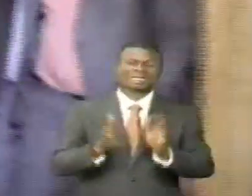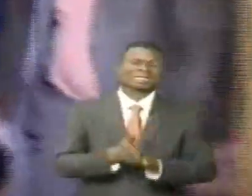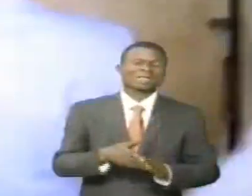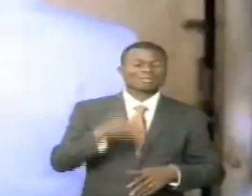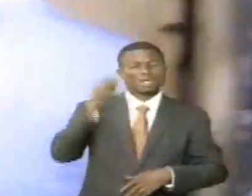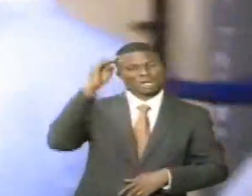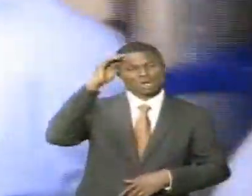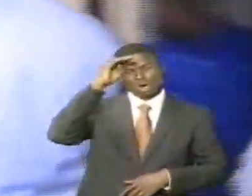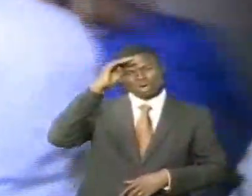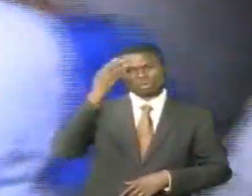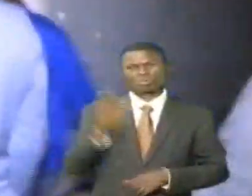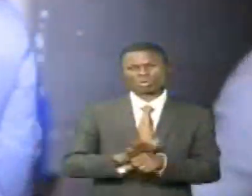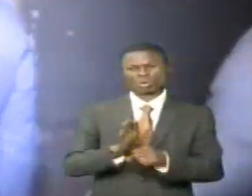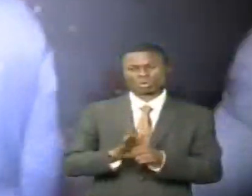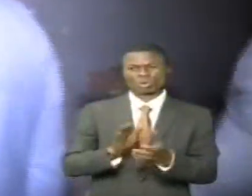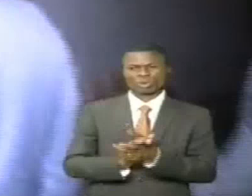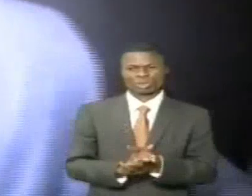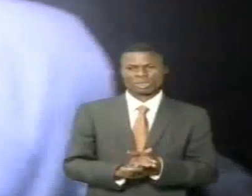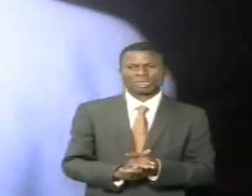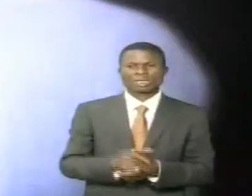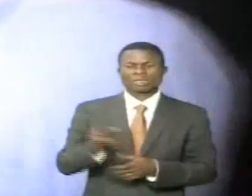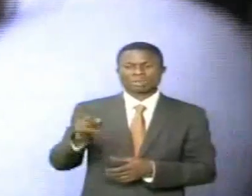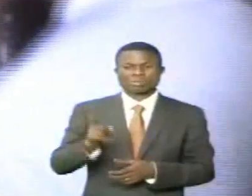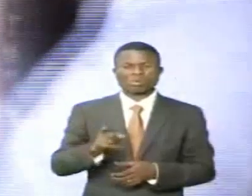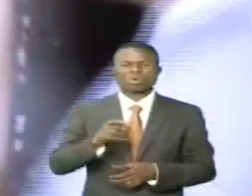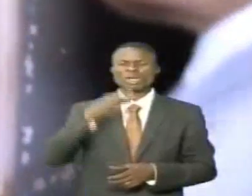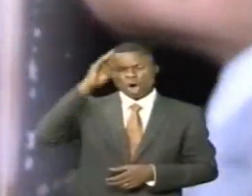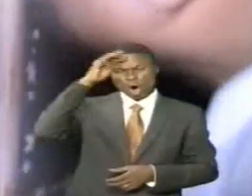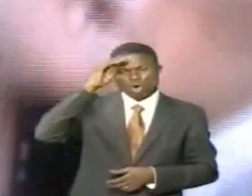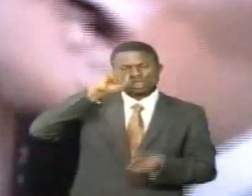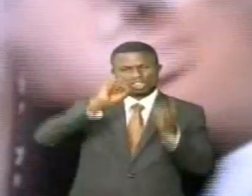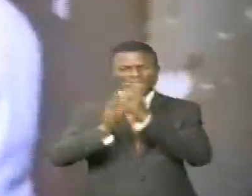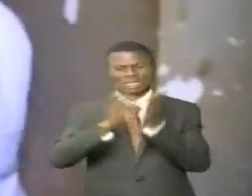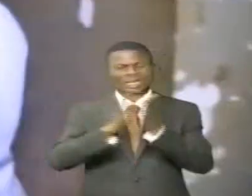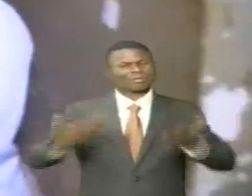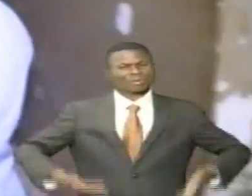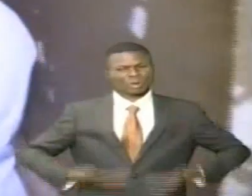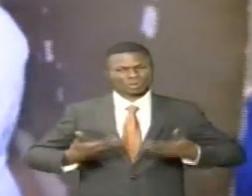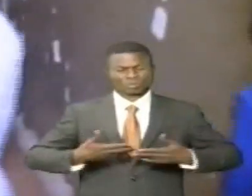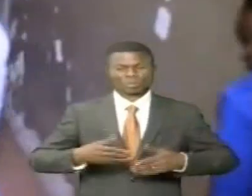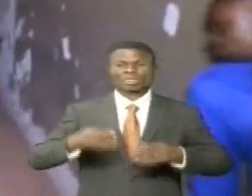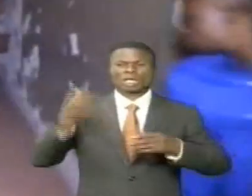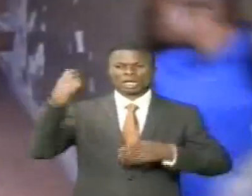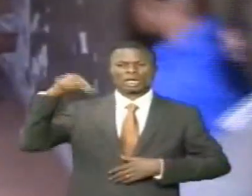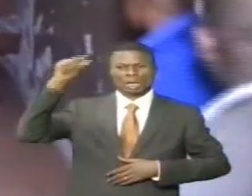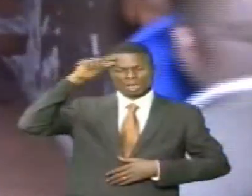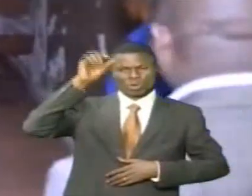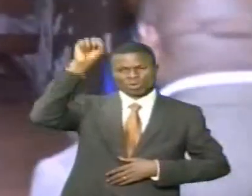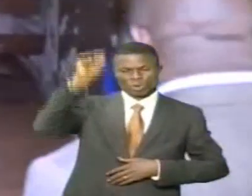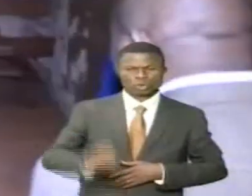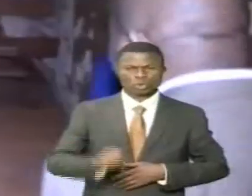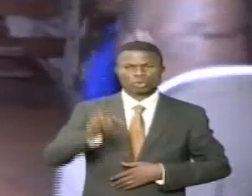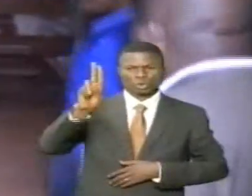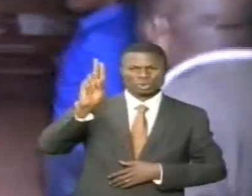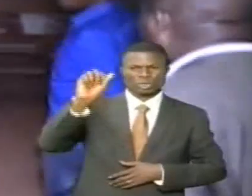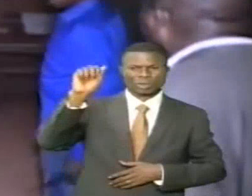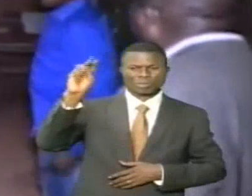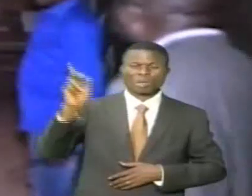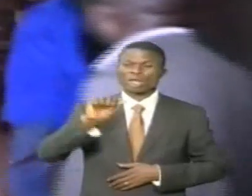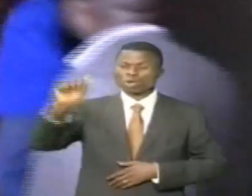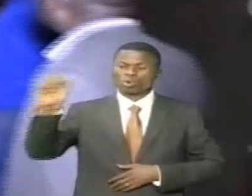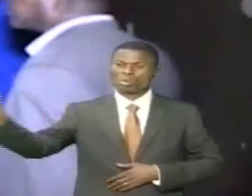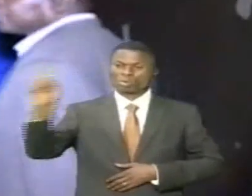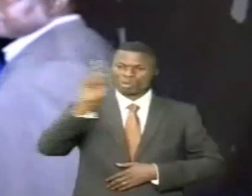d'elle-même. Pour lier l'utile à l'agréable, mieux l'acte à la parole, le chef de l'exécutif provincial du Sud-Bangui est descendu personnellement sous les